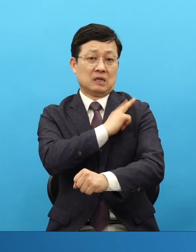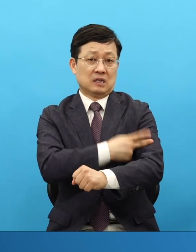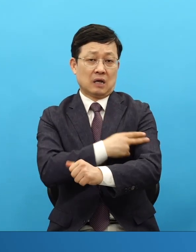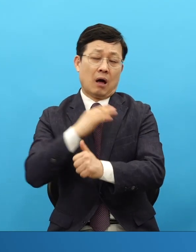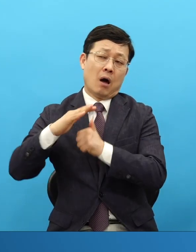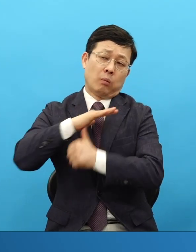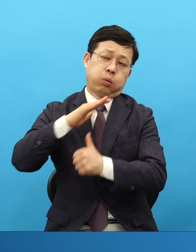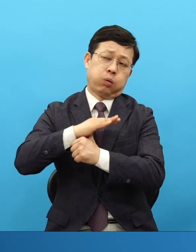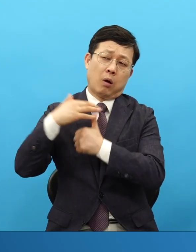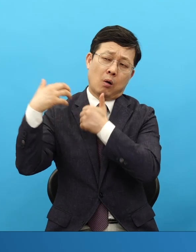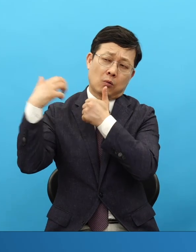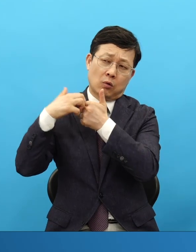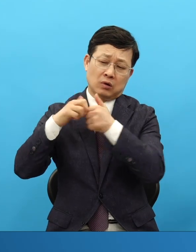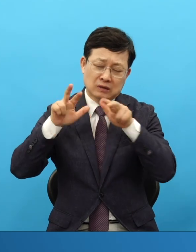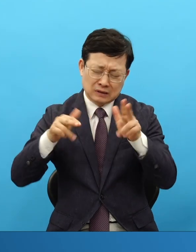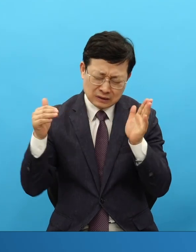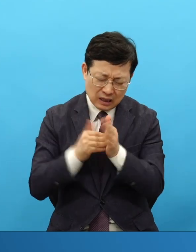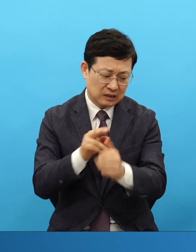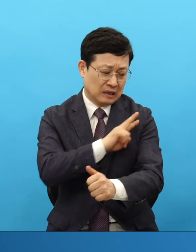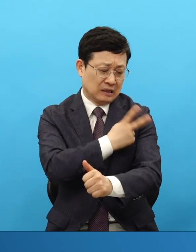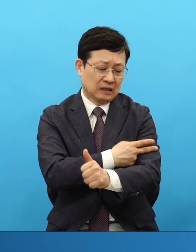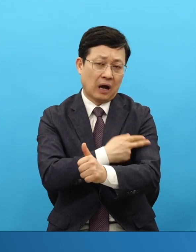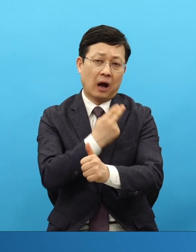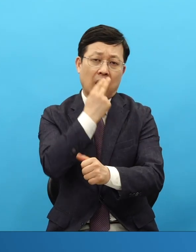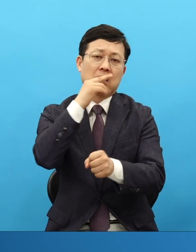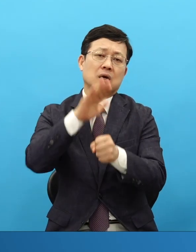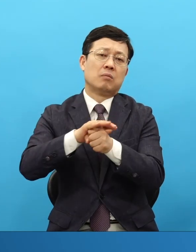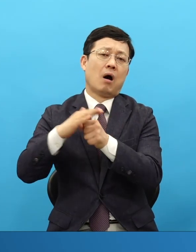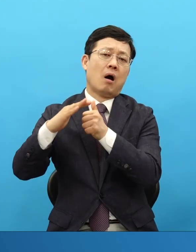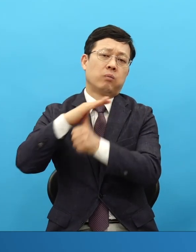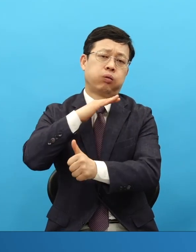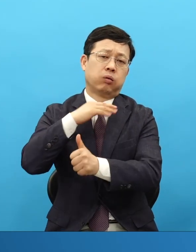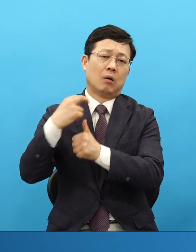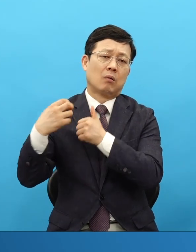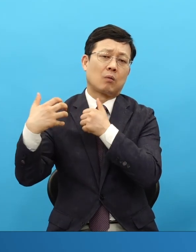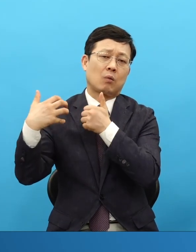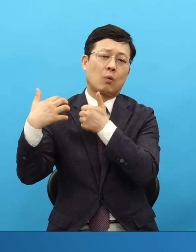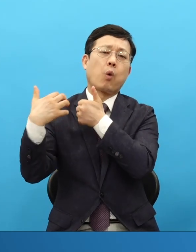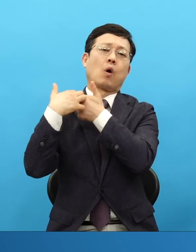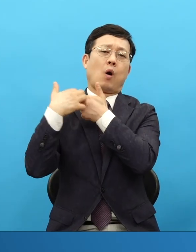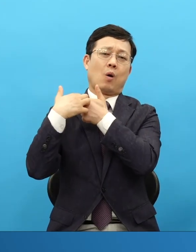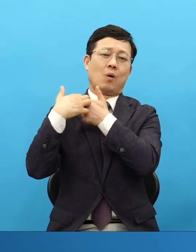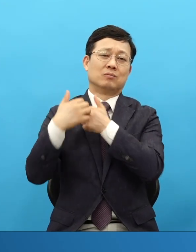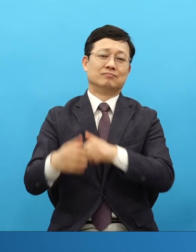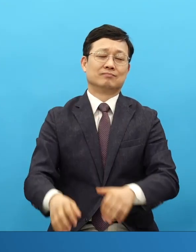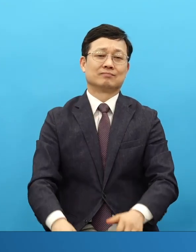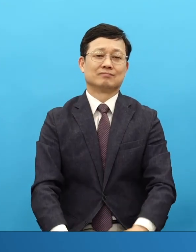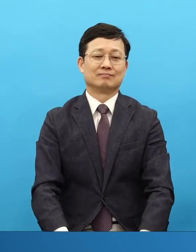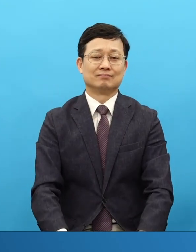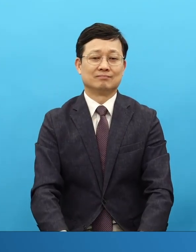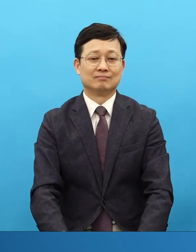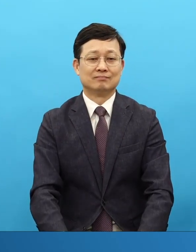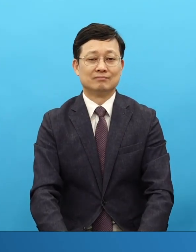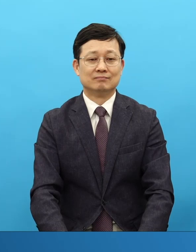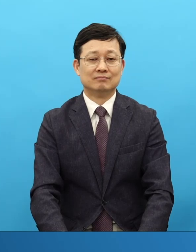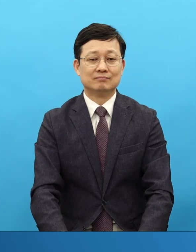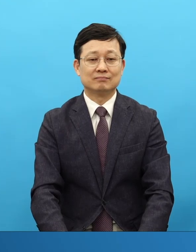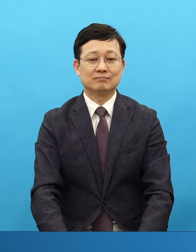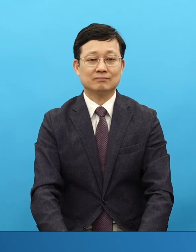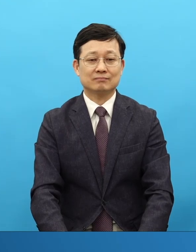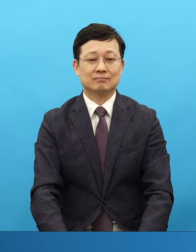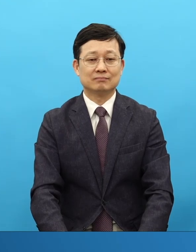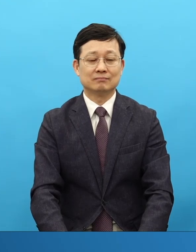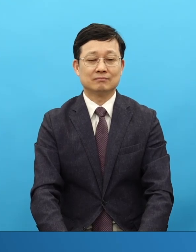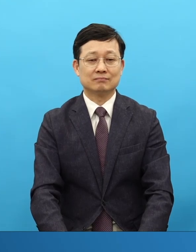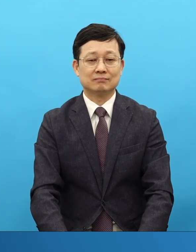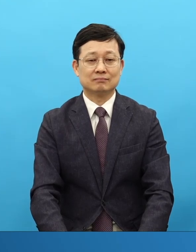하는데 지금까지 받고 있어요. From the beginning, when I started this movement in my region, they were attacking me, accusing me as a heresy. Even now, I am attacked.